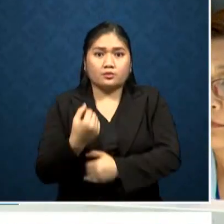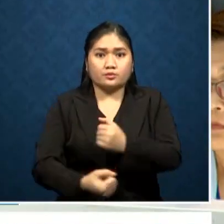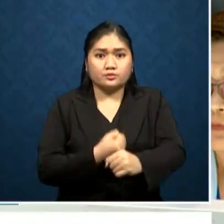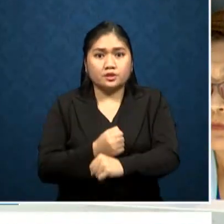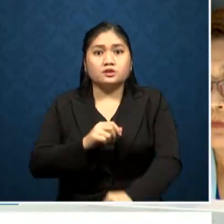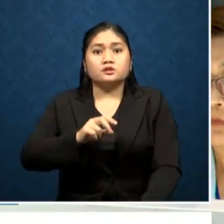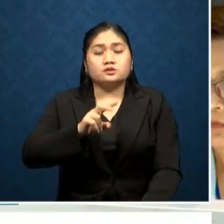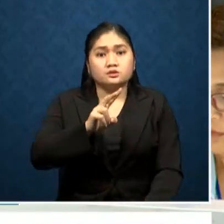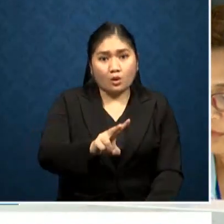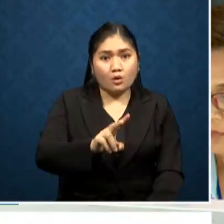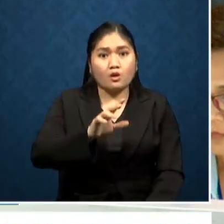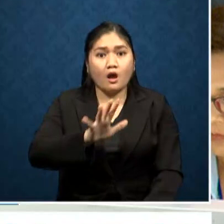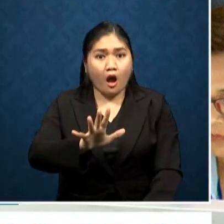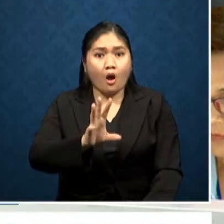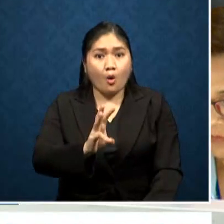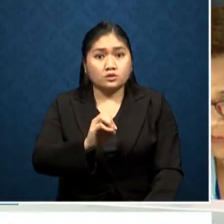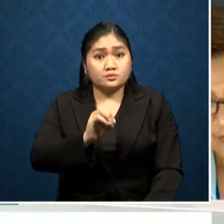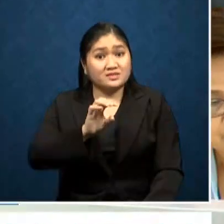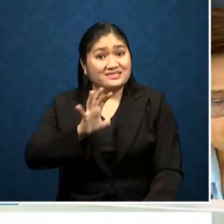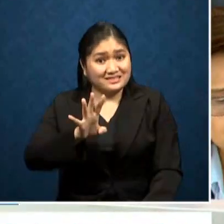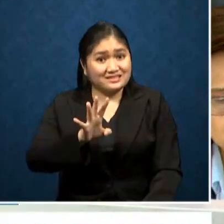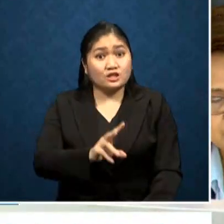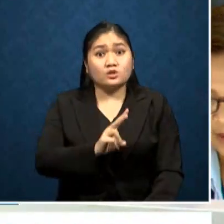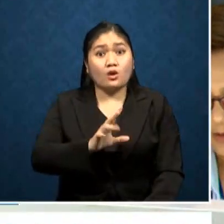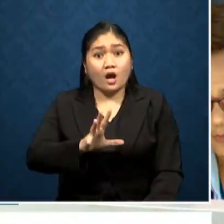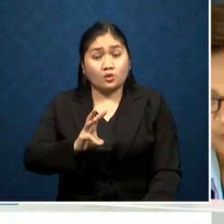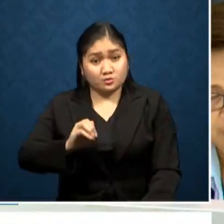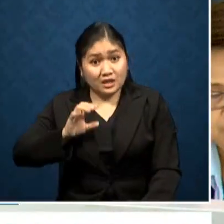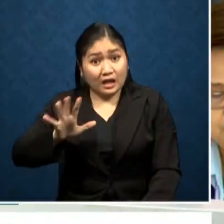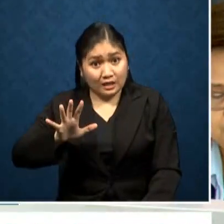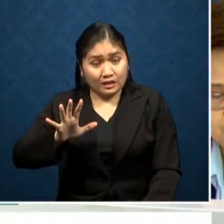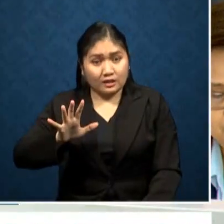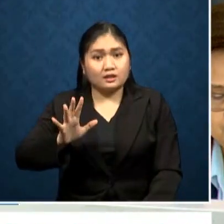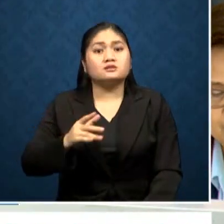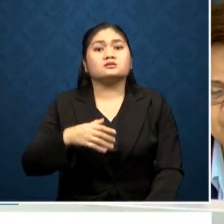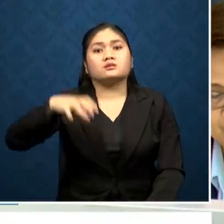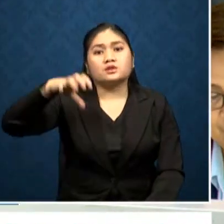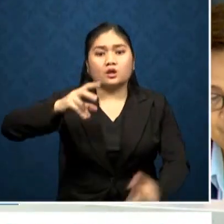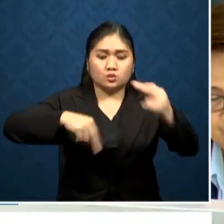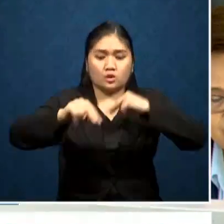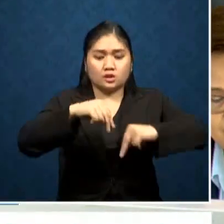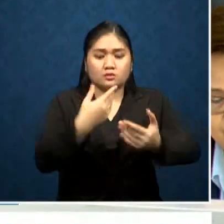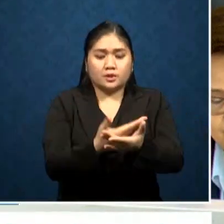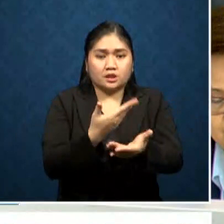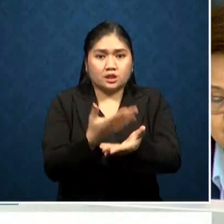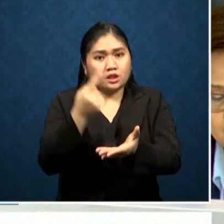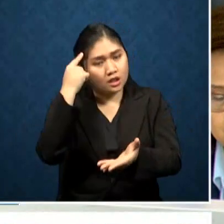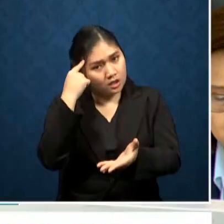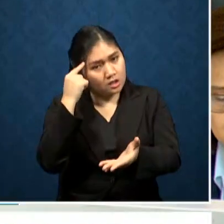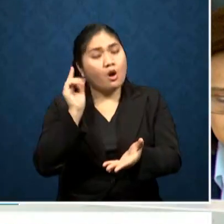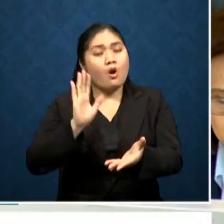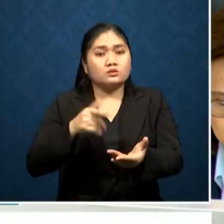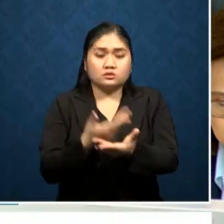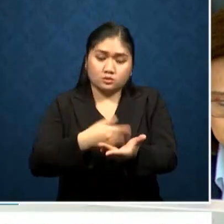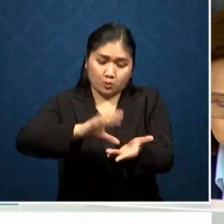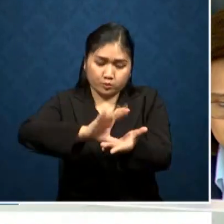ปีงบบาน 2,564 และ 2,565สำหรบงานตรวเงินแผ่นดินได้มความเห็นงบดังก